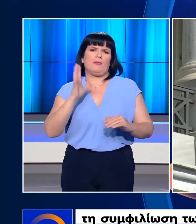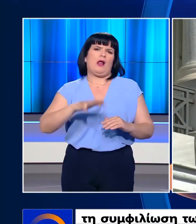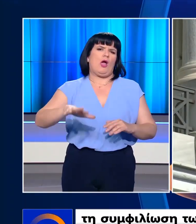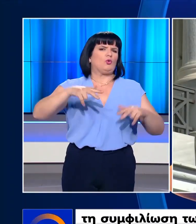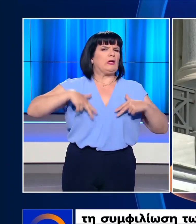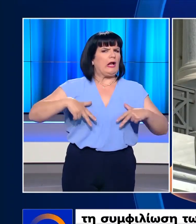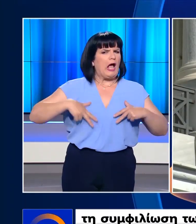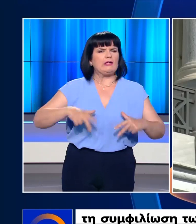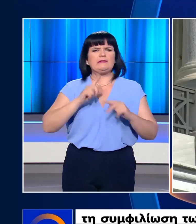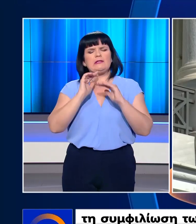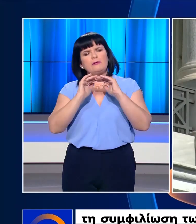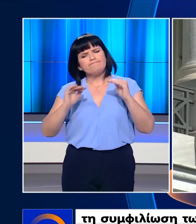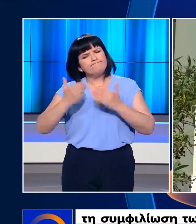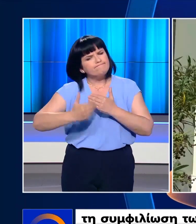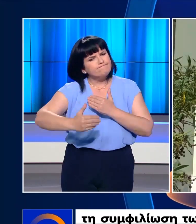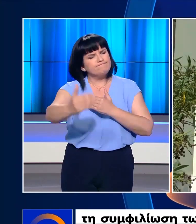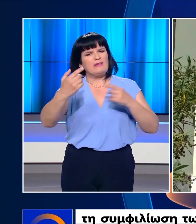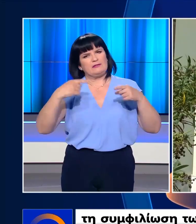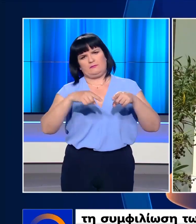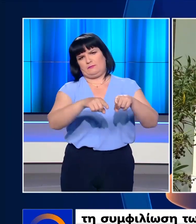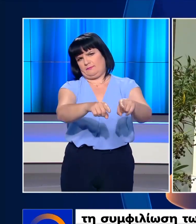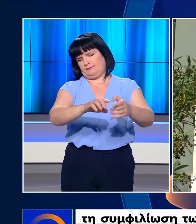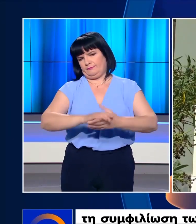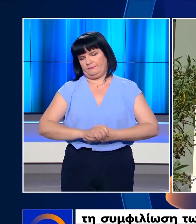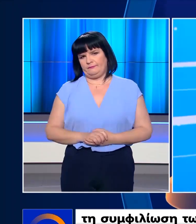κρατών και την ειρηνική συμπόρευσή τους.